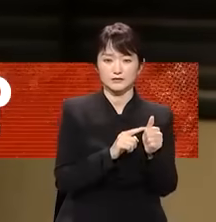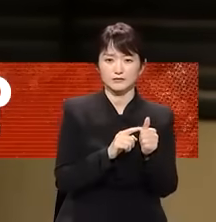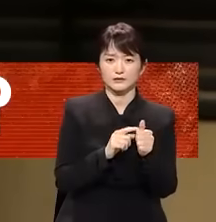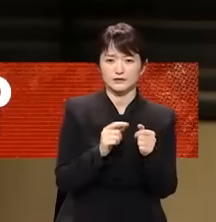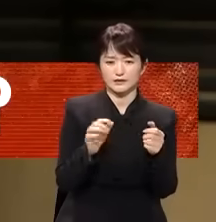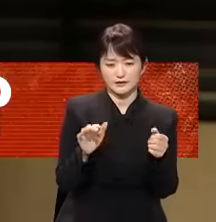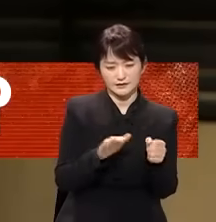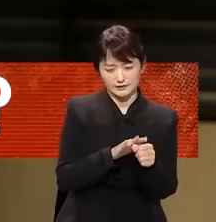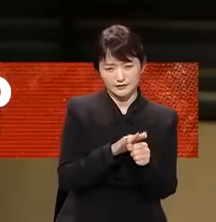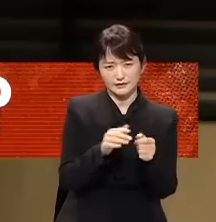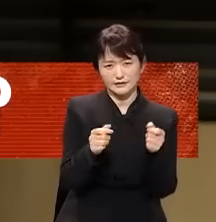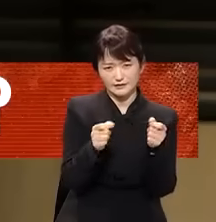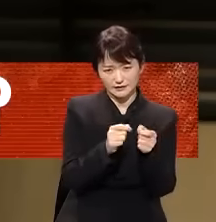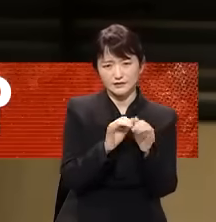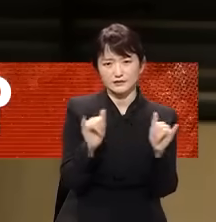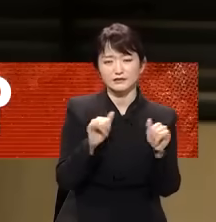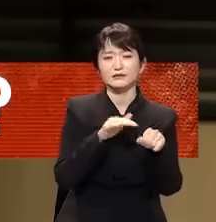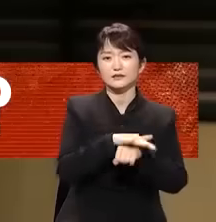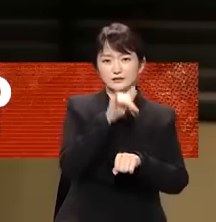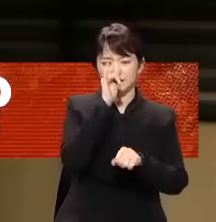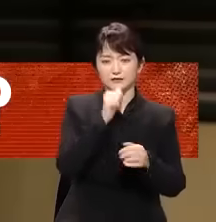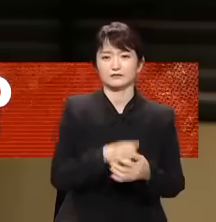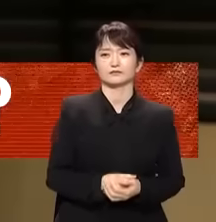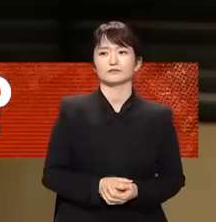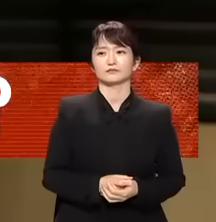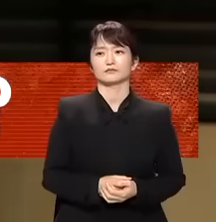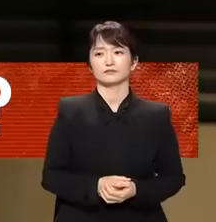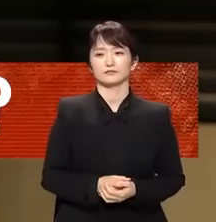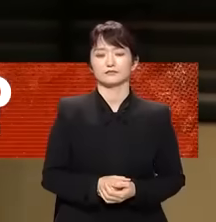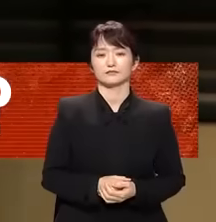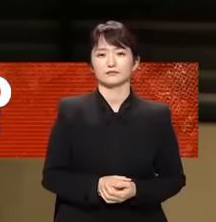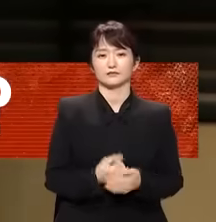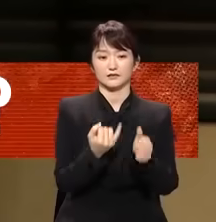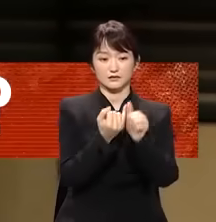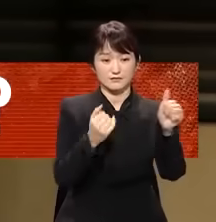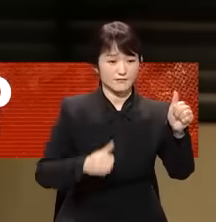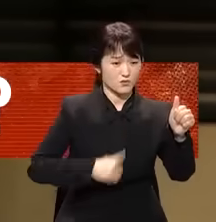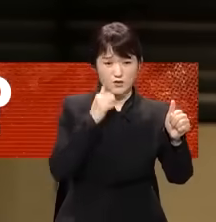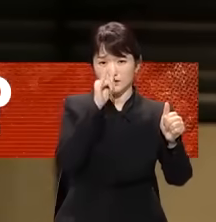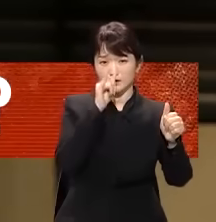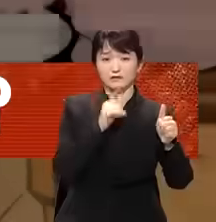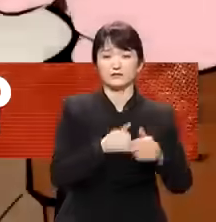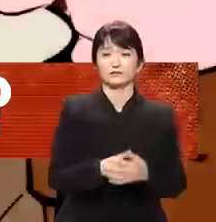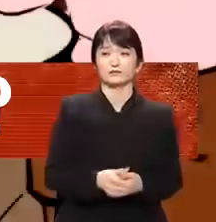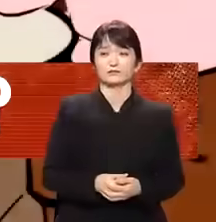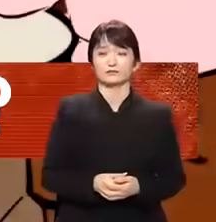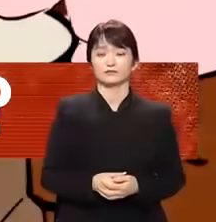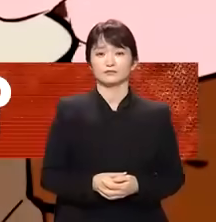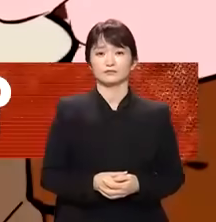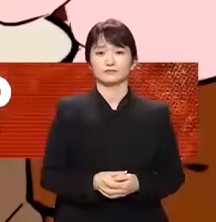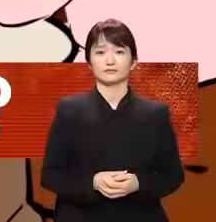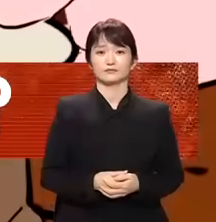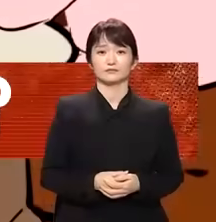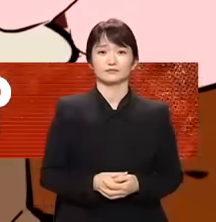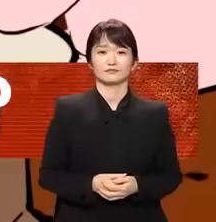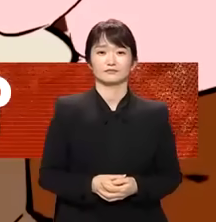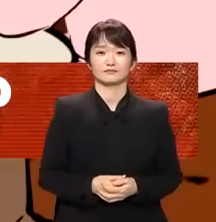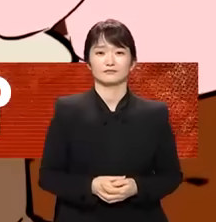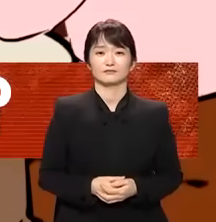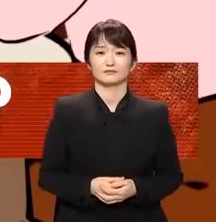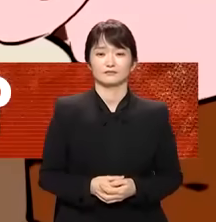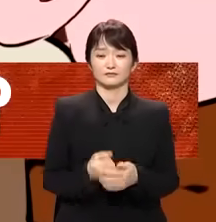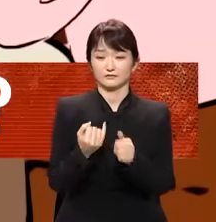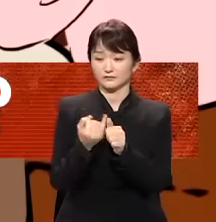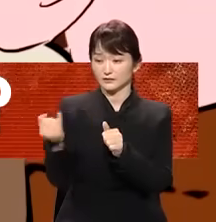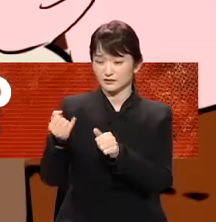많아요 예건 괜찮은데 여기서 이제 남편 폭발하는 사건이 하나 발생을 합니다 어 이제 죄송합니다 어 제가 막 흥분했는데 아내가 좀